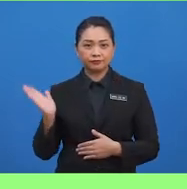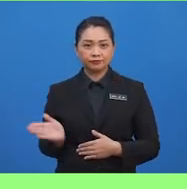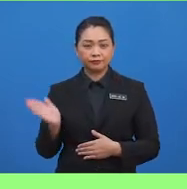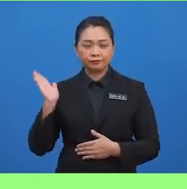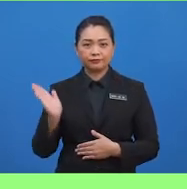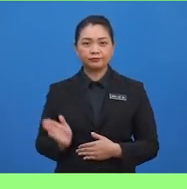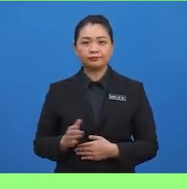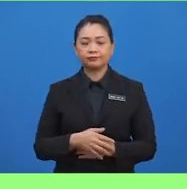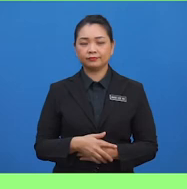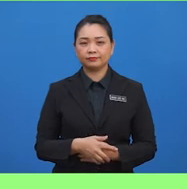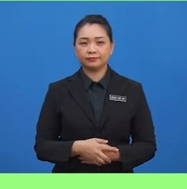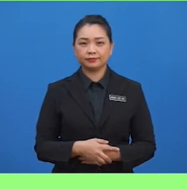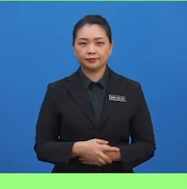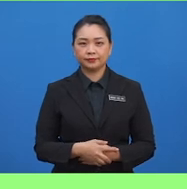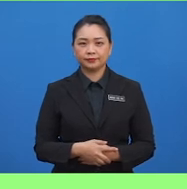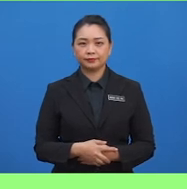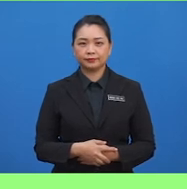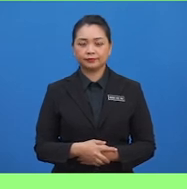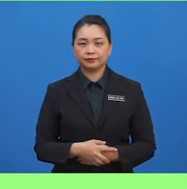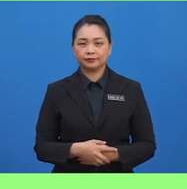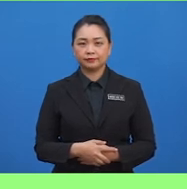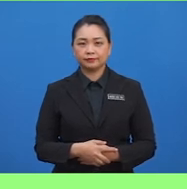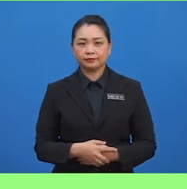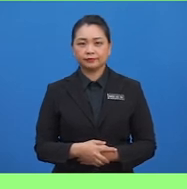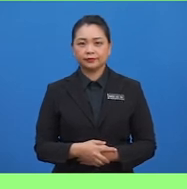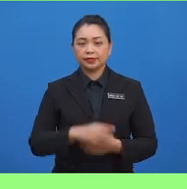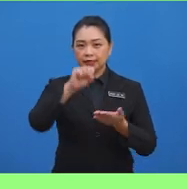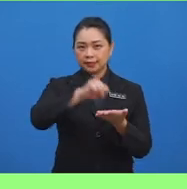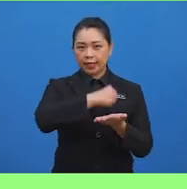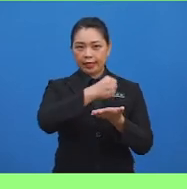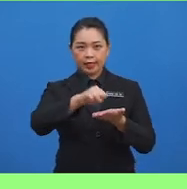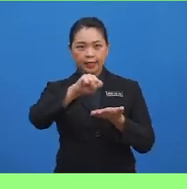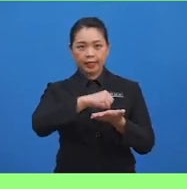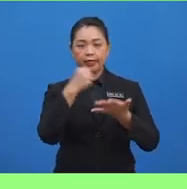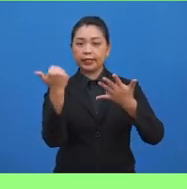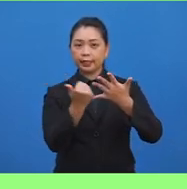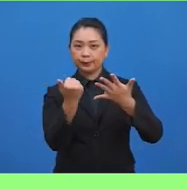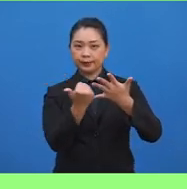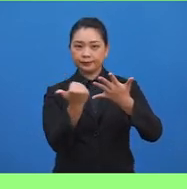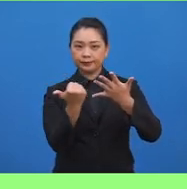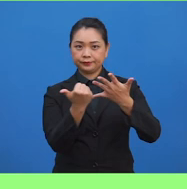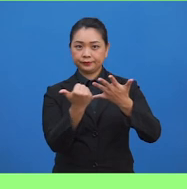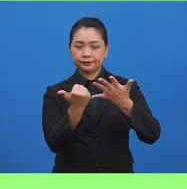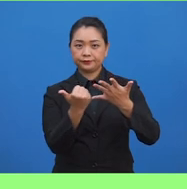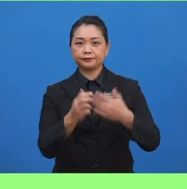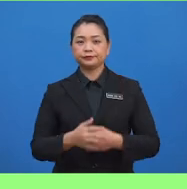Perhatikan gambar ini Setetes Air rangkap